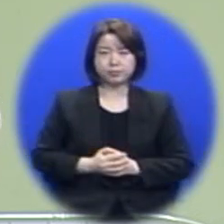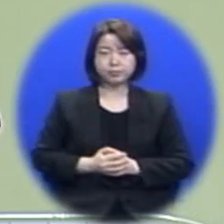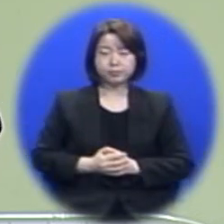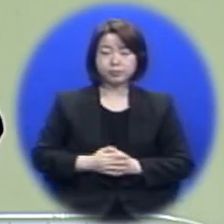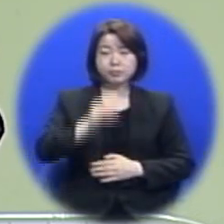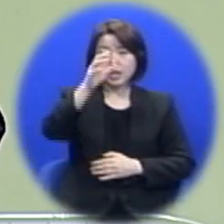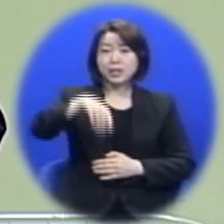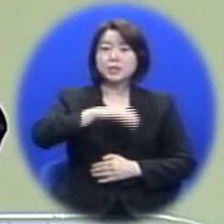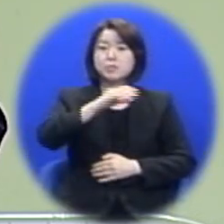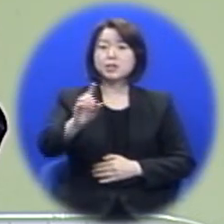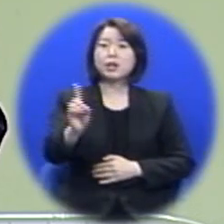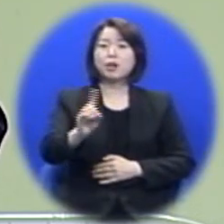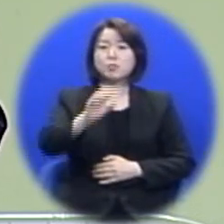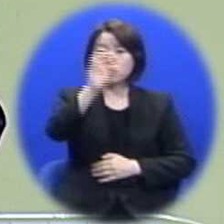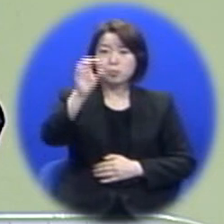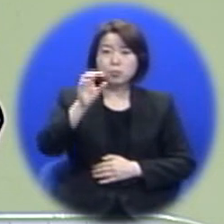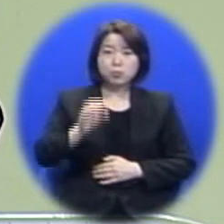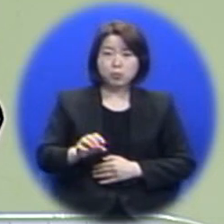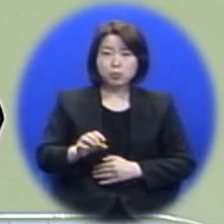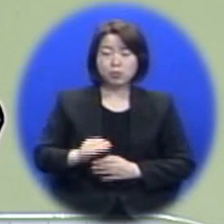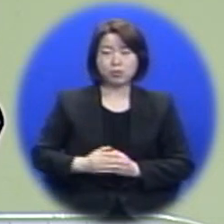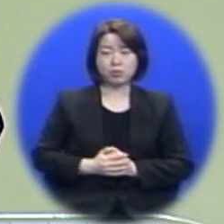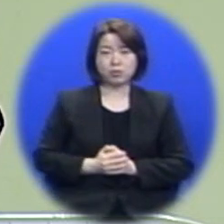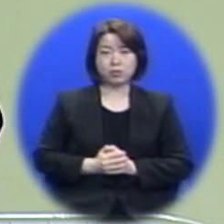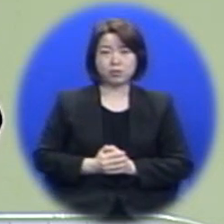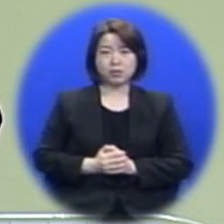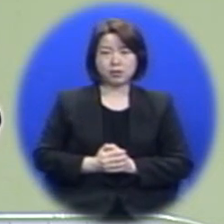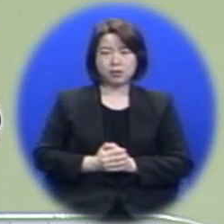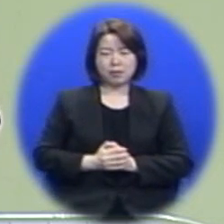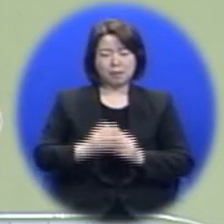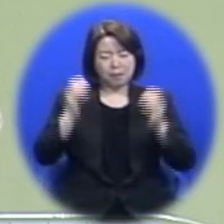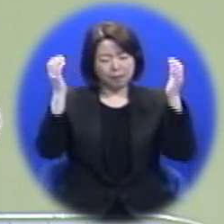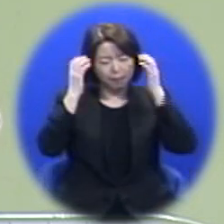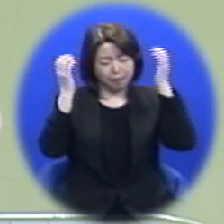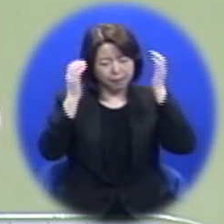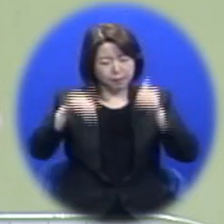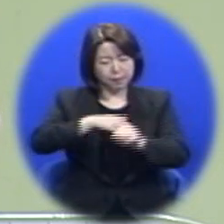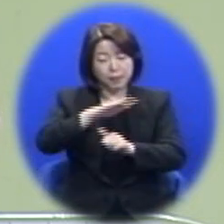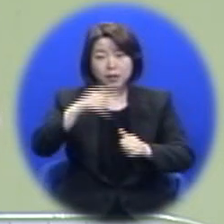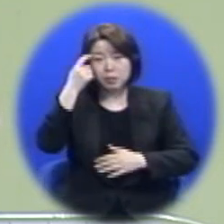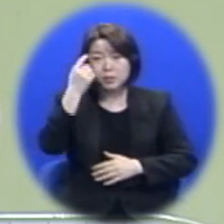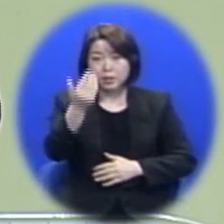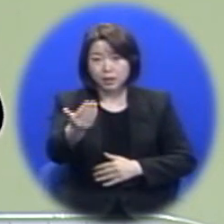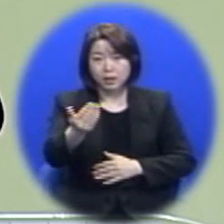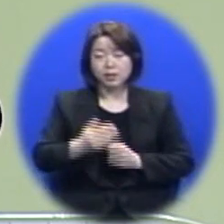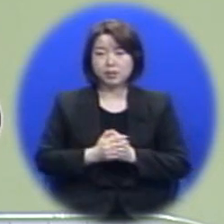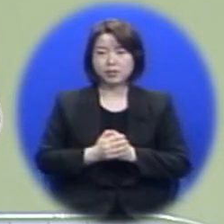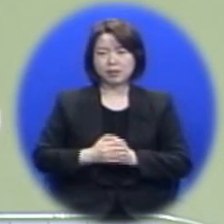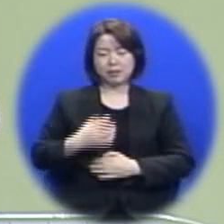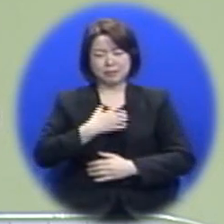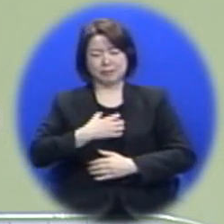십자가 됐지 뭡니까 고생스러운 환경 입니까 괴롭히는 사람입니까